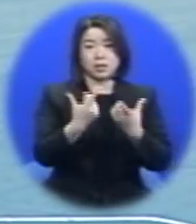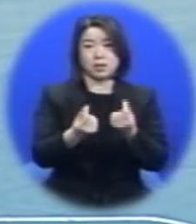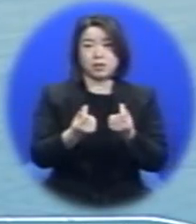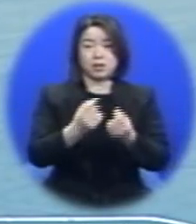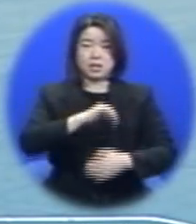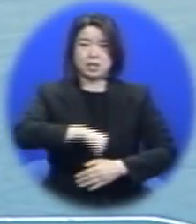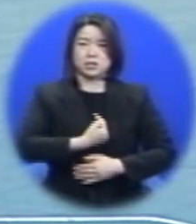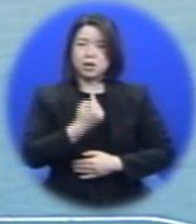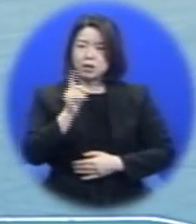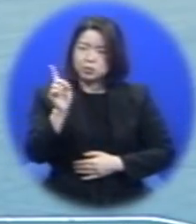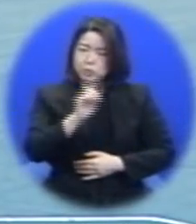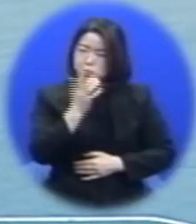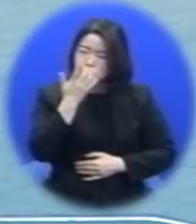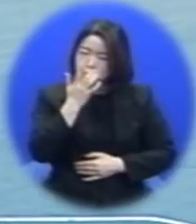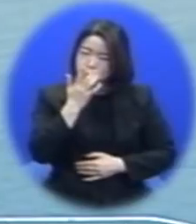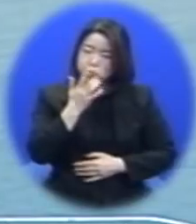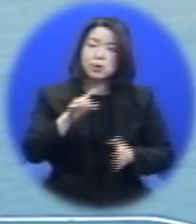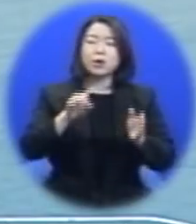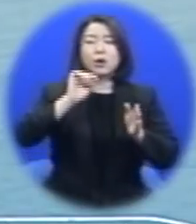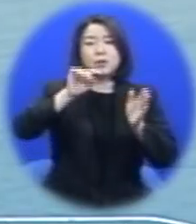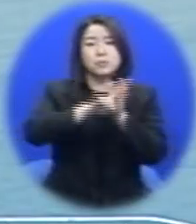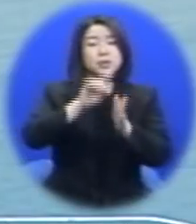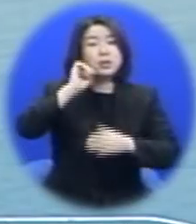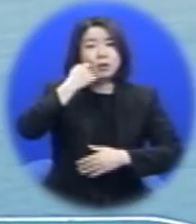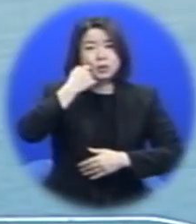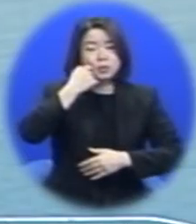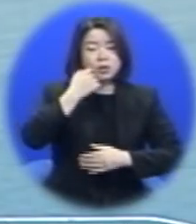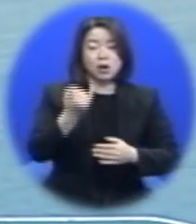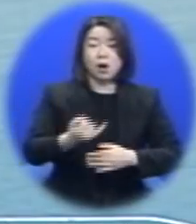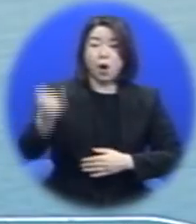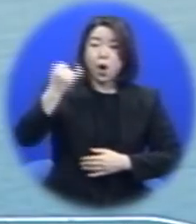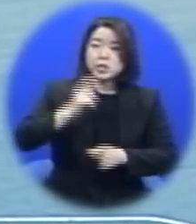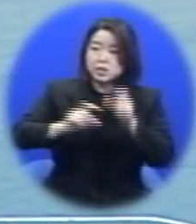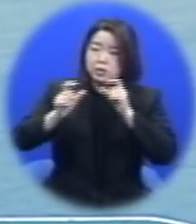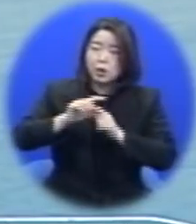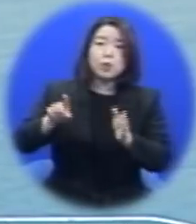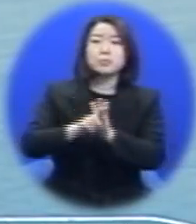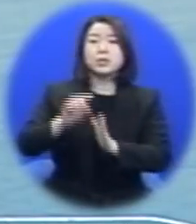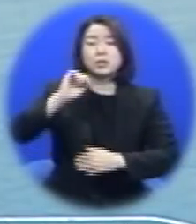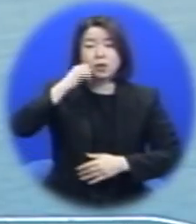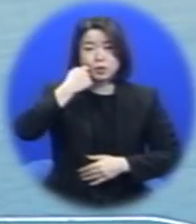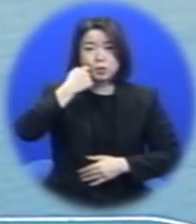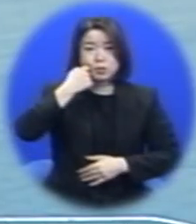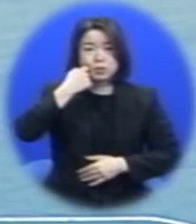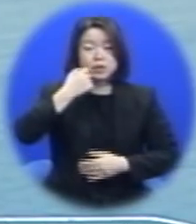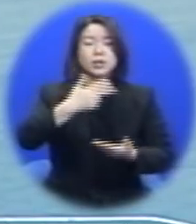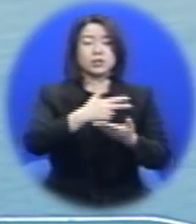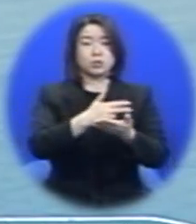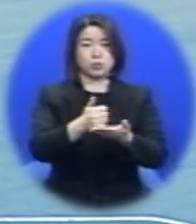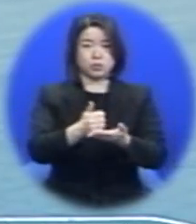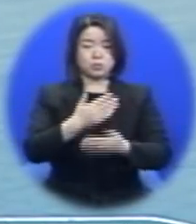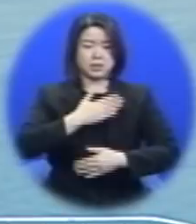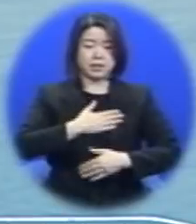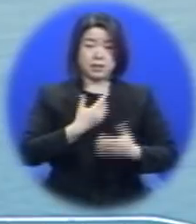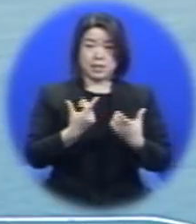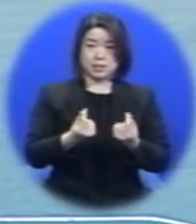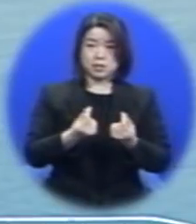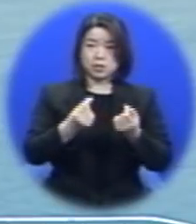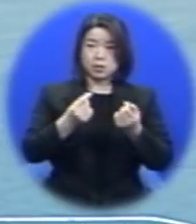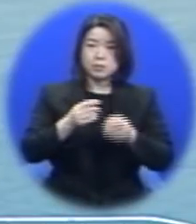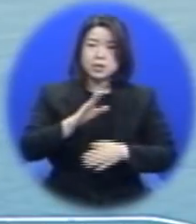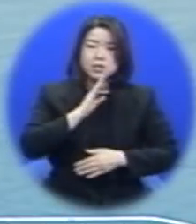자기는 도무지 믿을 수가 없는, 언니는 정말 더 믿지 못하는, 주님은 나처럼